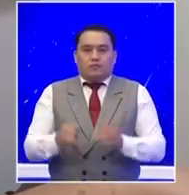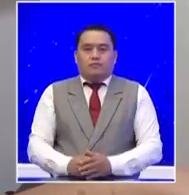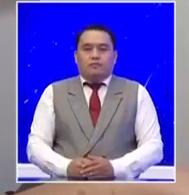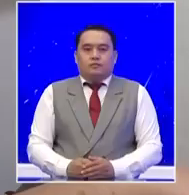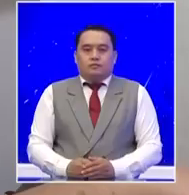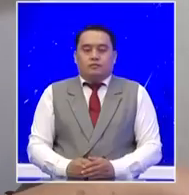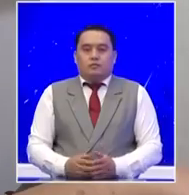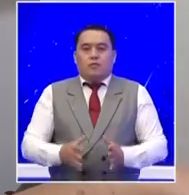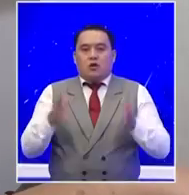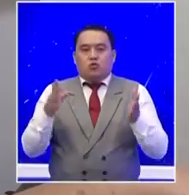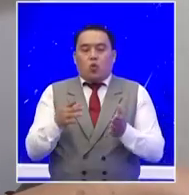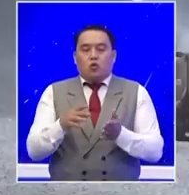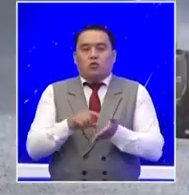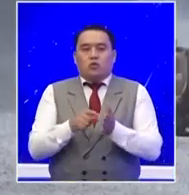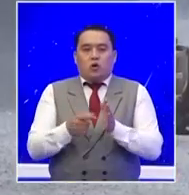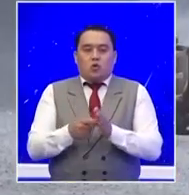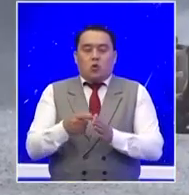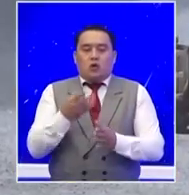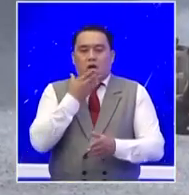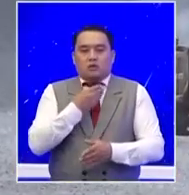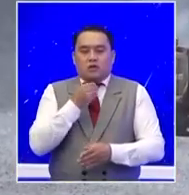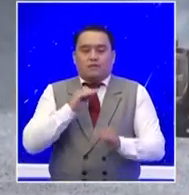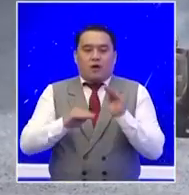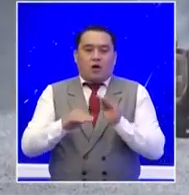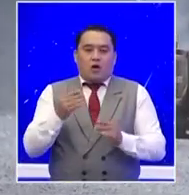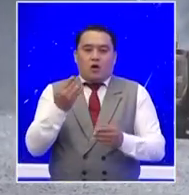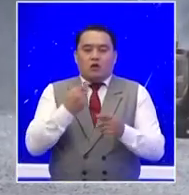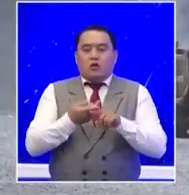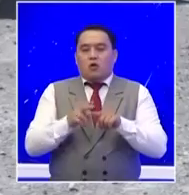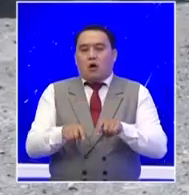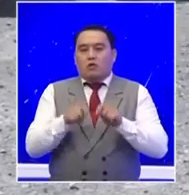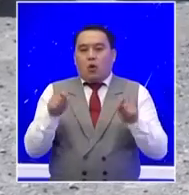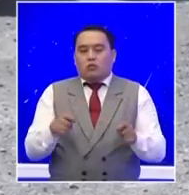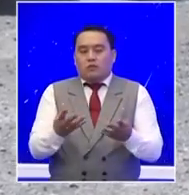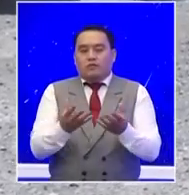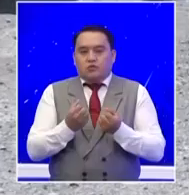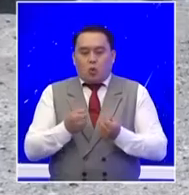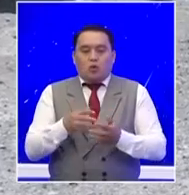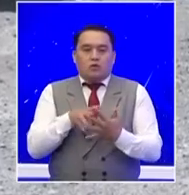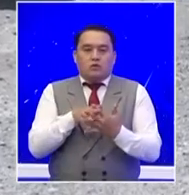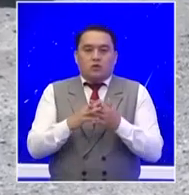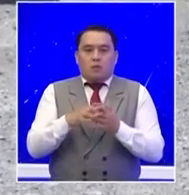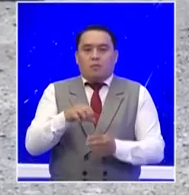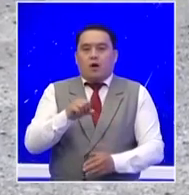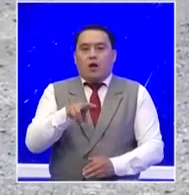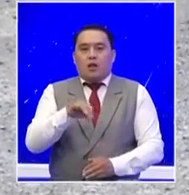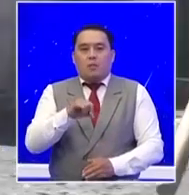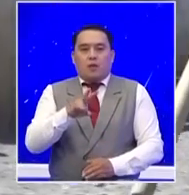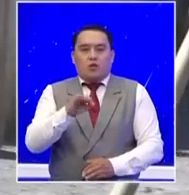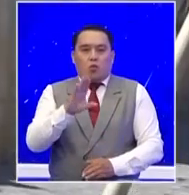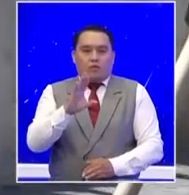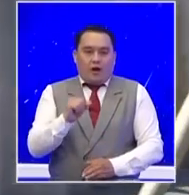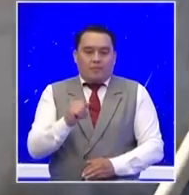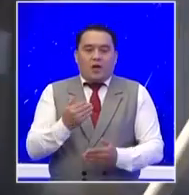Большой салон хочу открыть. Не собственное дело, но стабильную работу удалось обрести жителю села Балапаново Сайрану